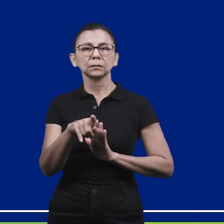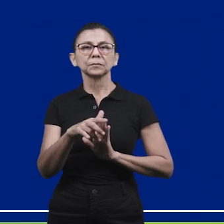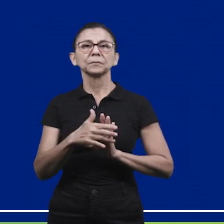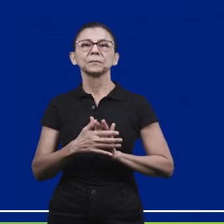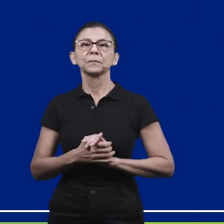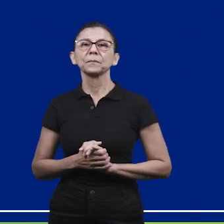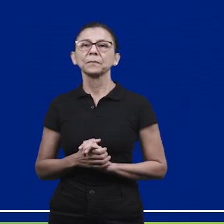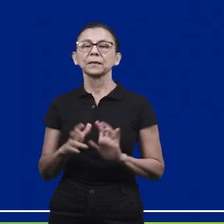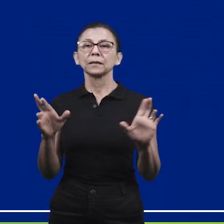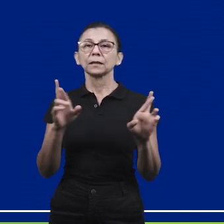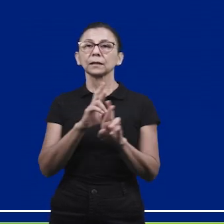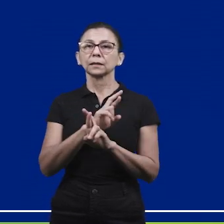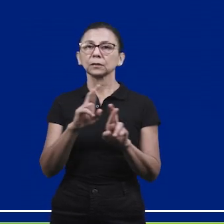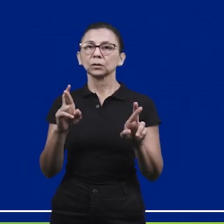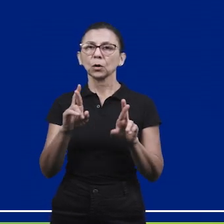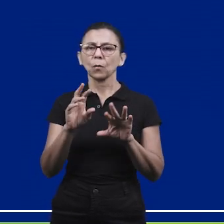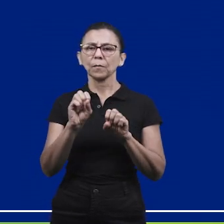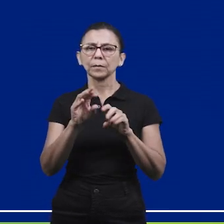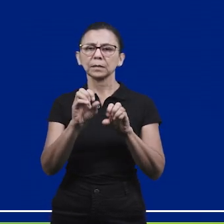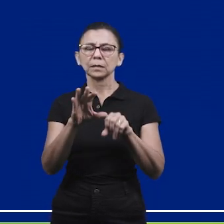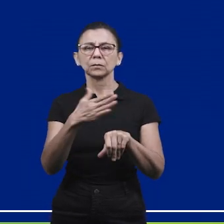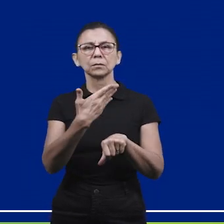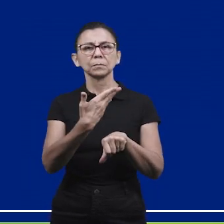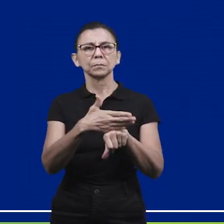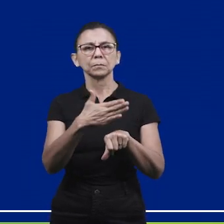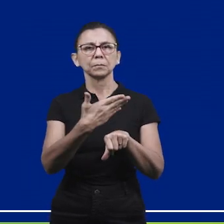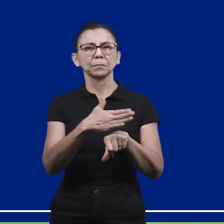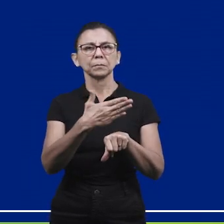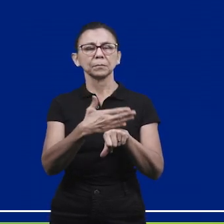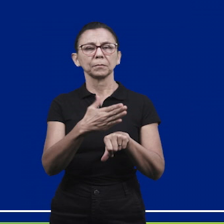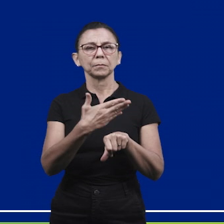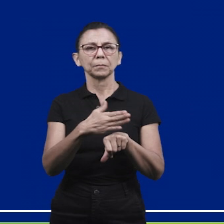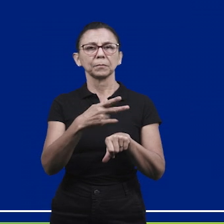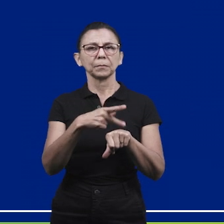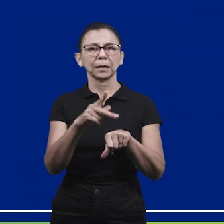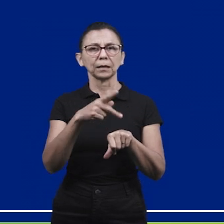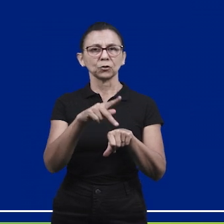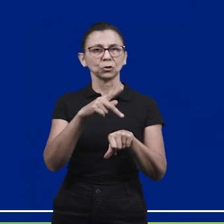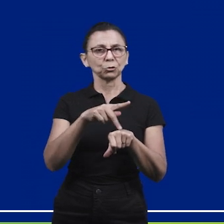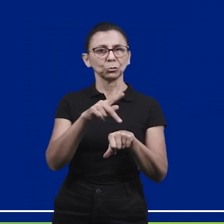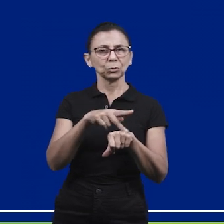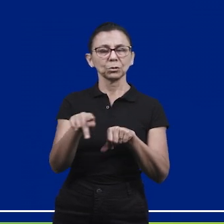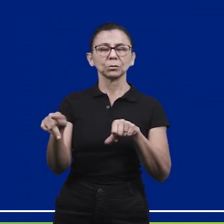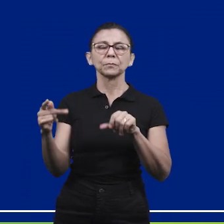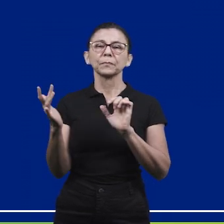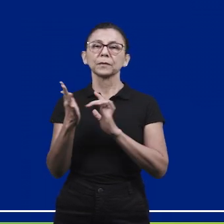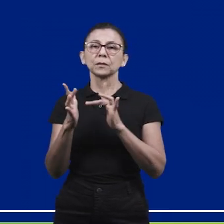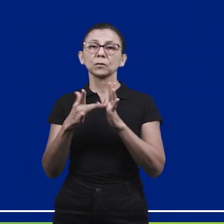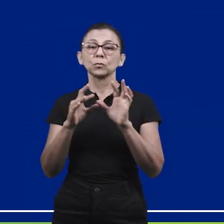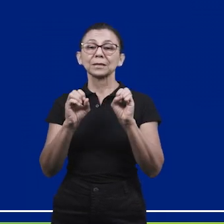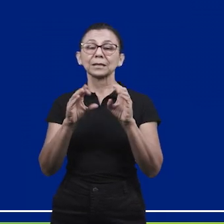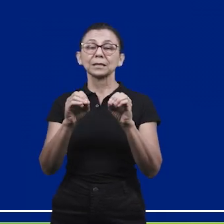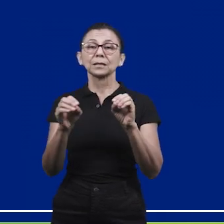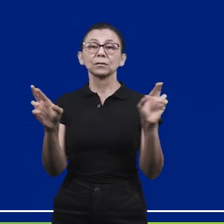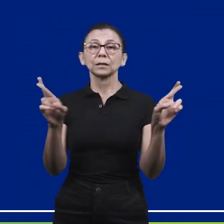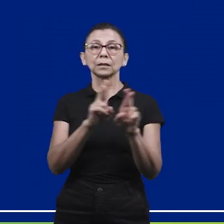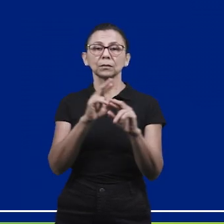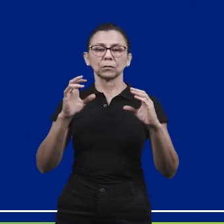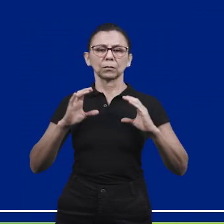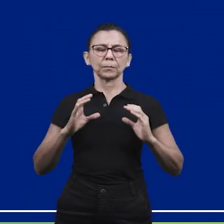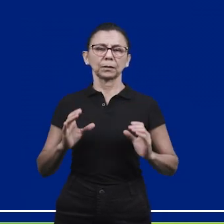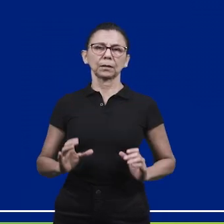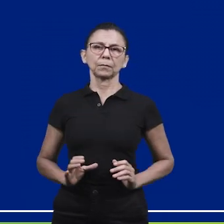avec l'enseignement pratique que le Seigneur Jésus nous a apporté par rapport au comportement de la religion